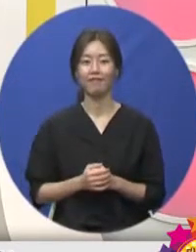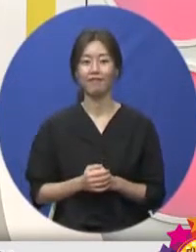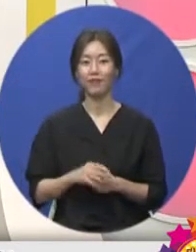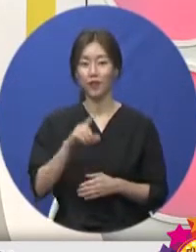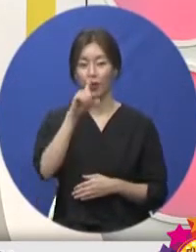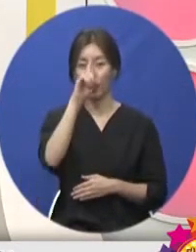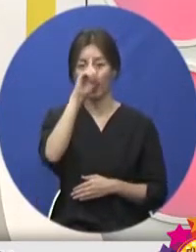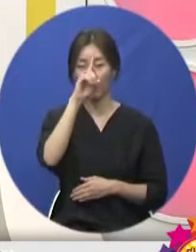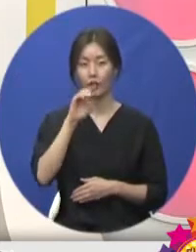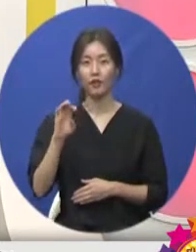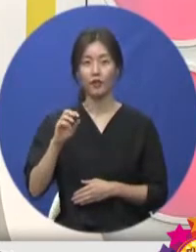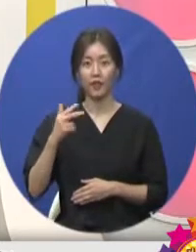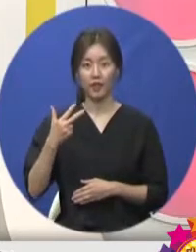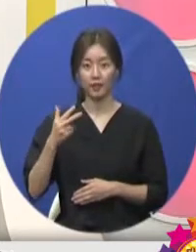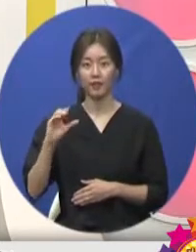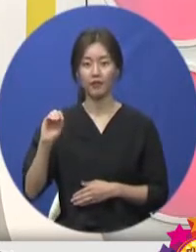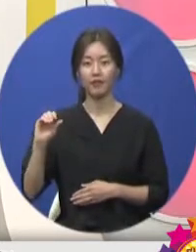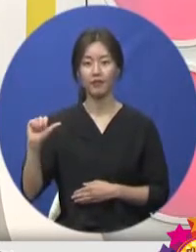0613805번님 네. 그리고